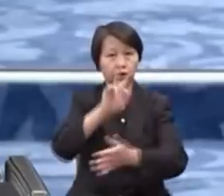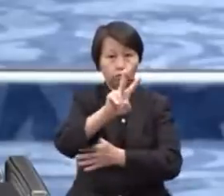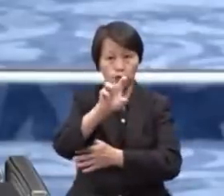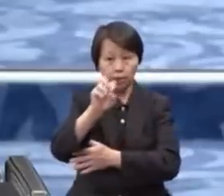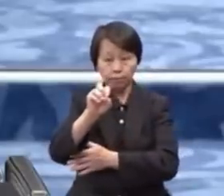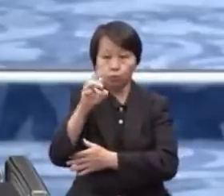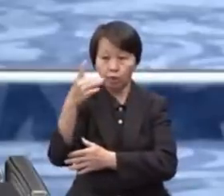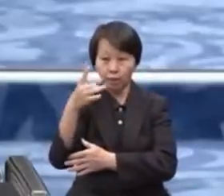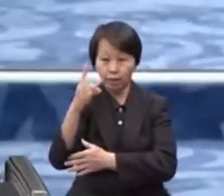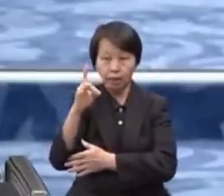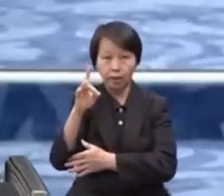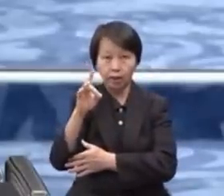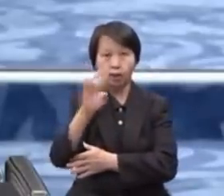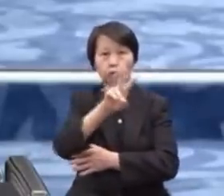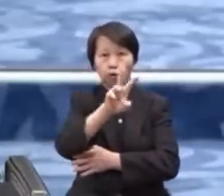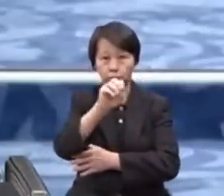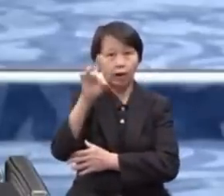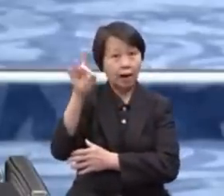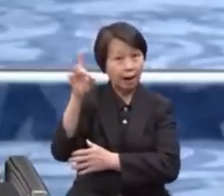menteri 2018